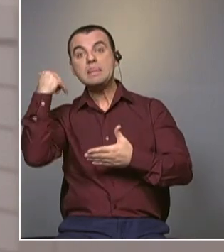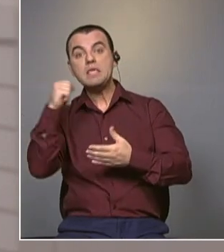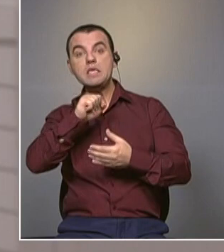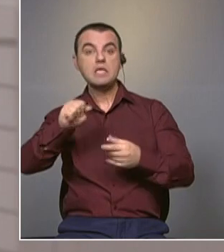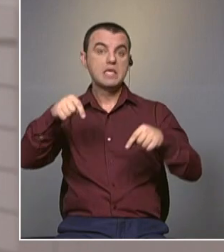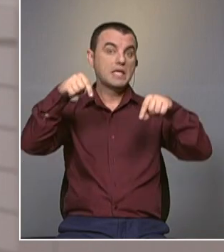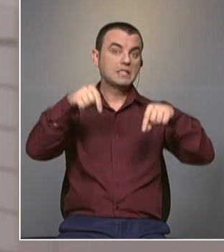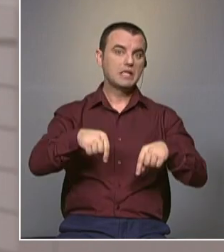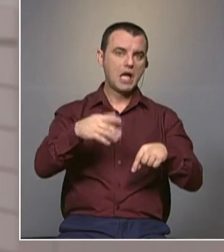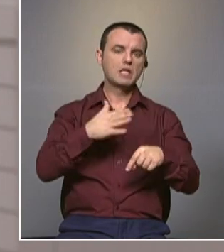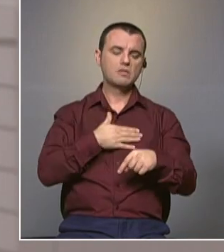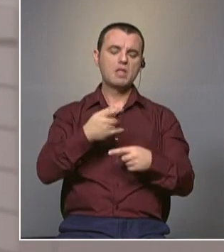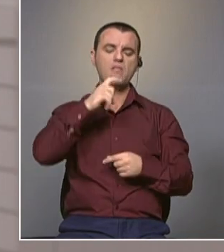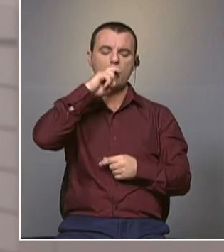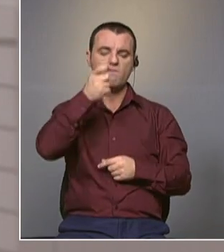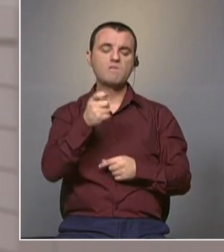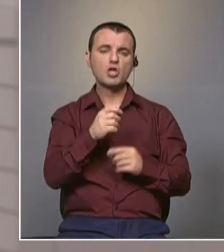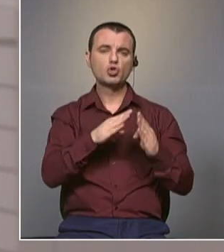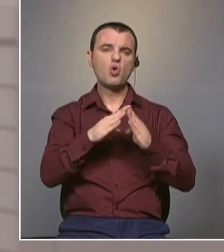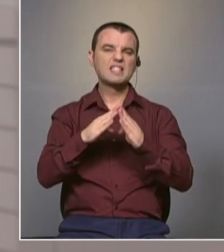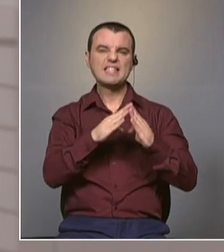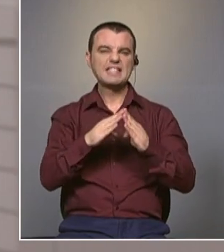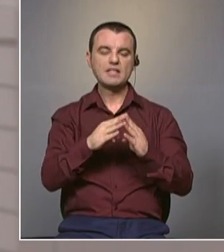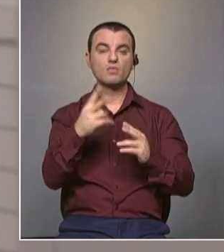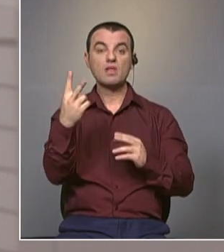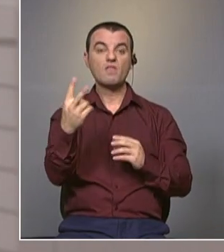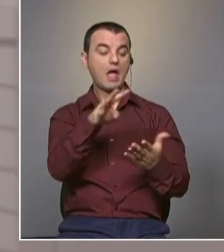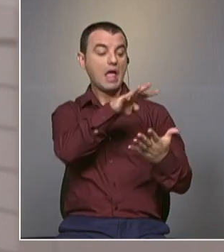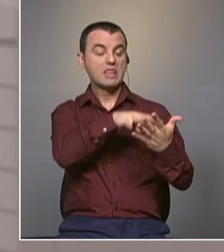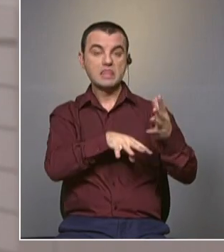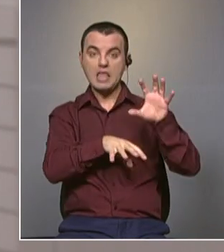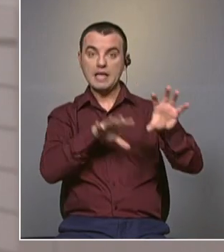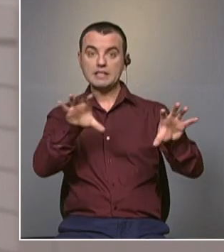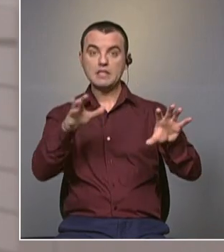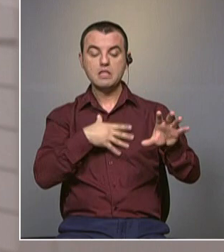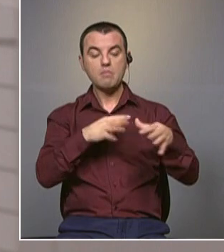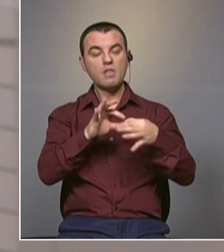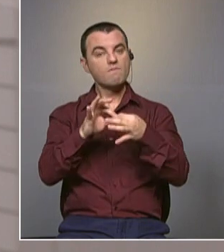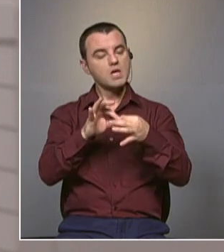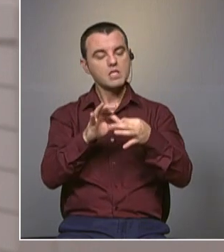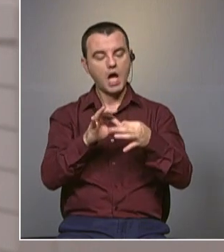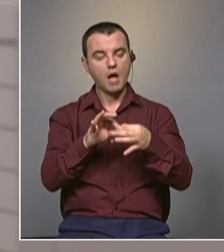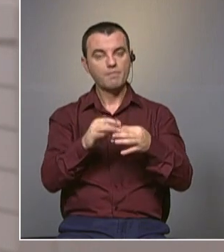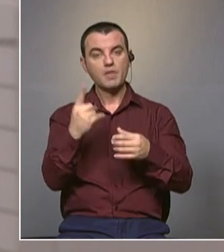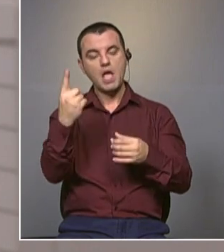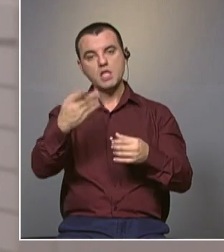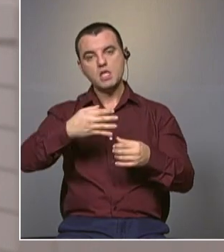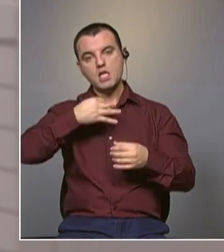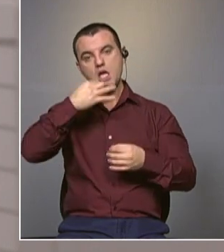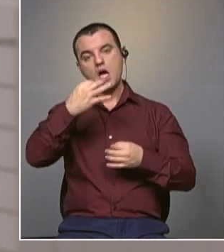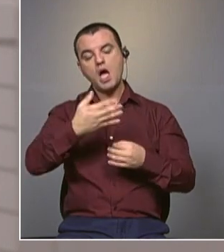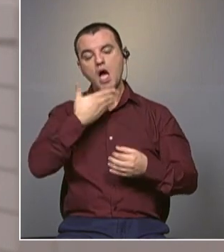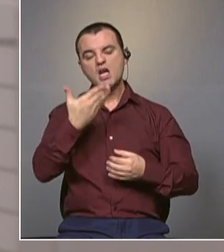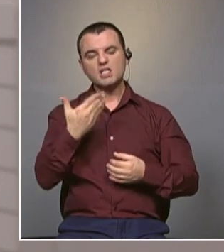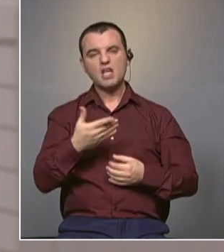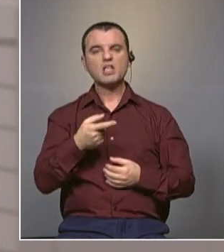мен е особено важно съседството на два текста в рамките на този сборник. Единият разказва за човека